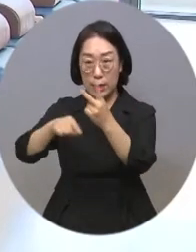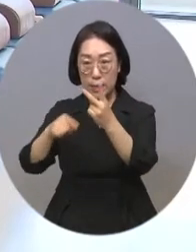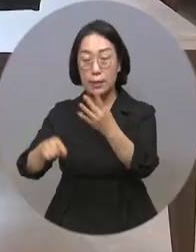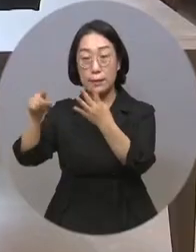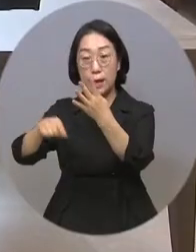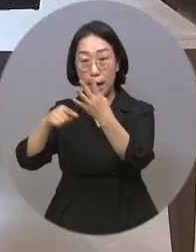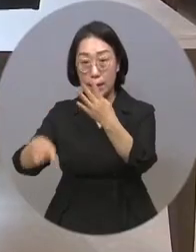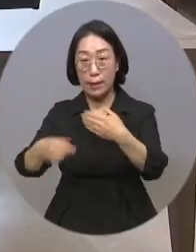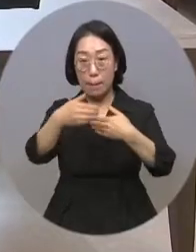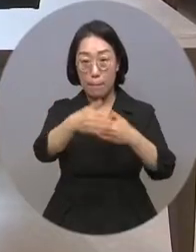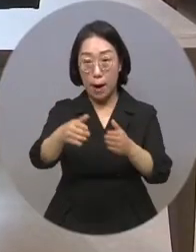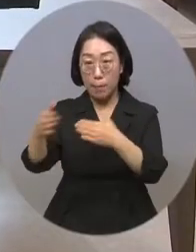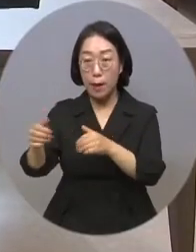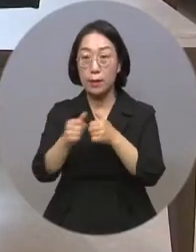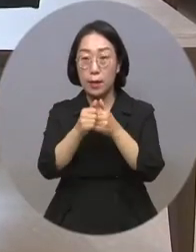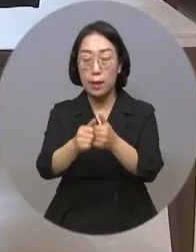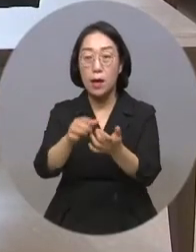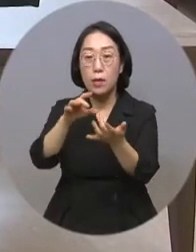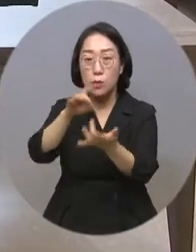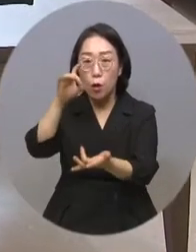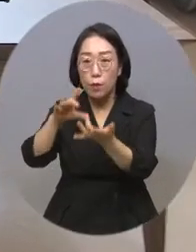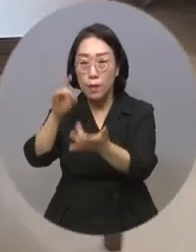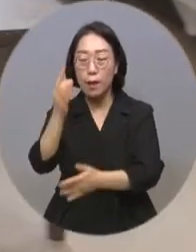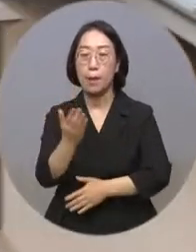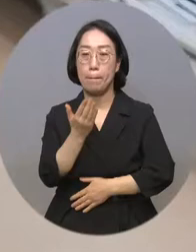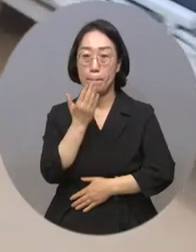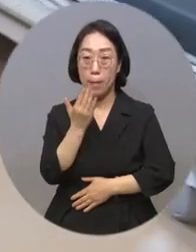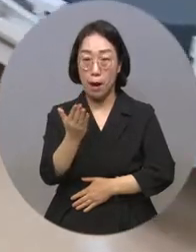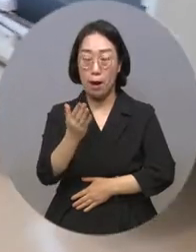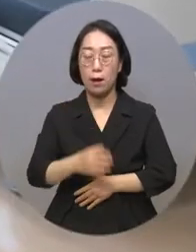설치돼 개인 취향에 따른 선택의 폭을 넓힐